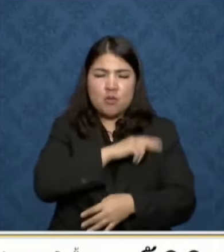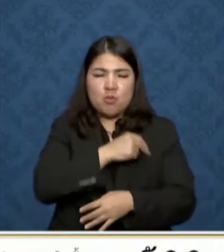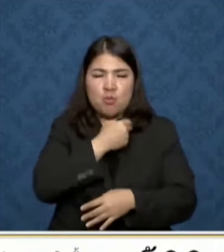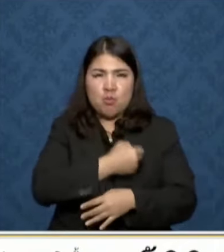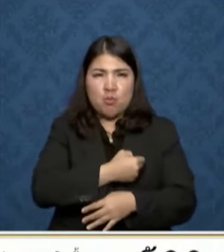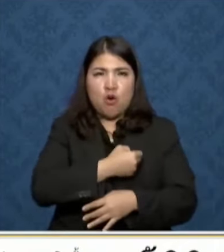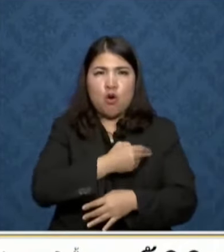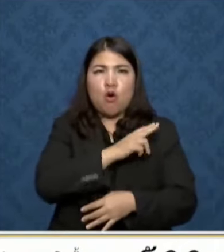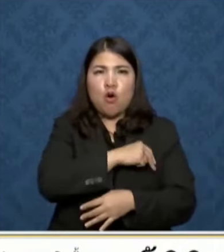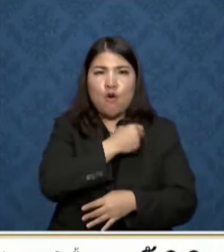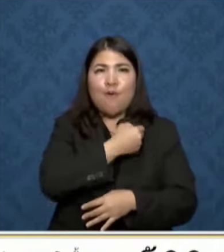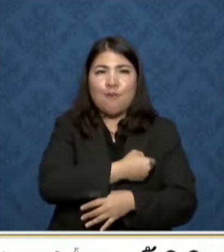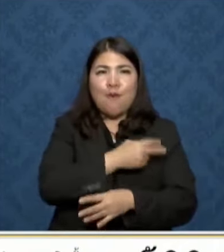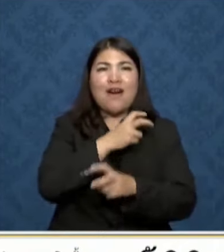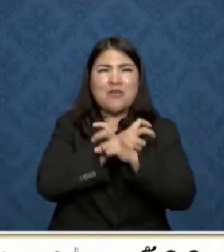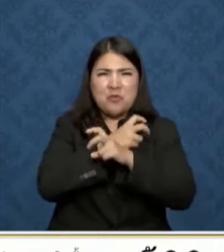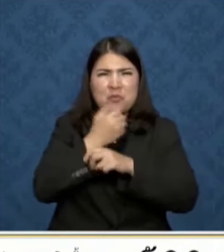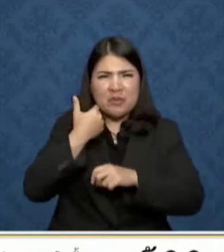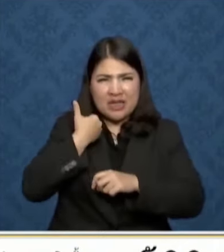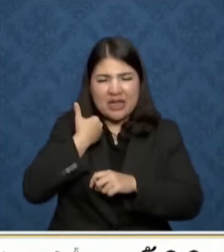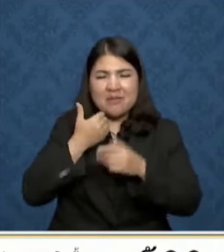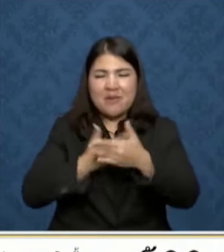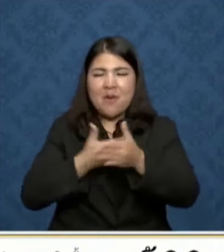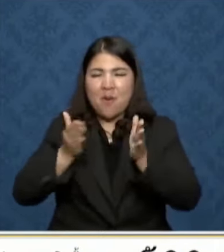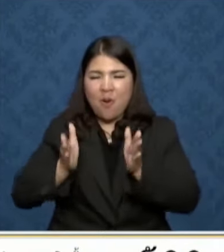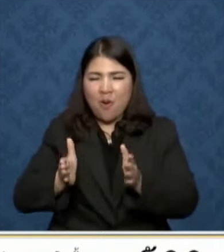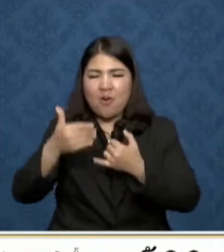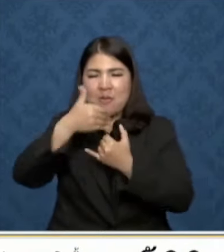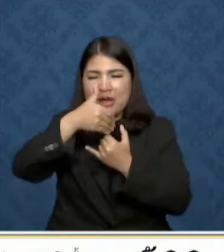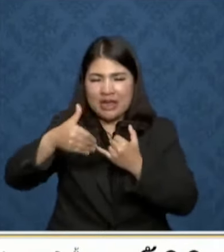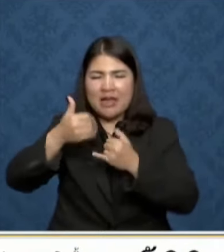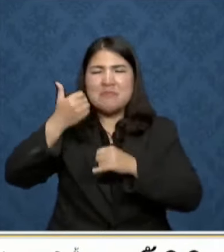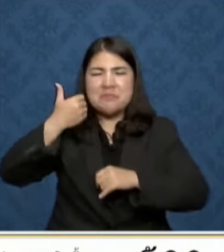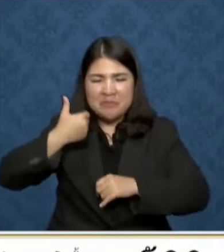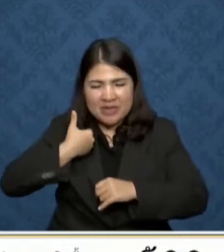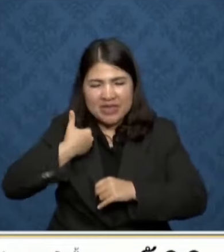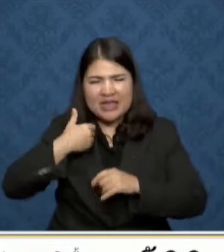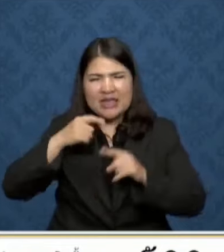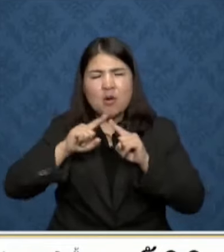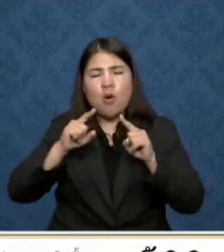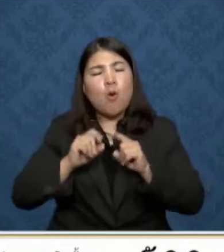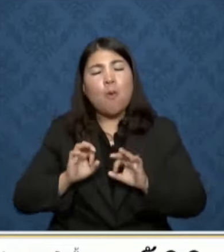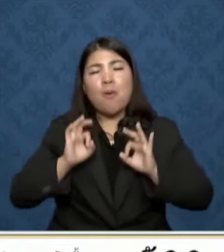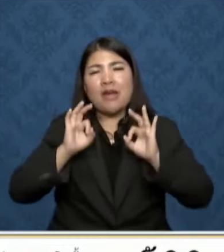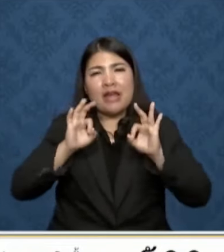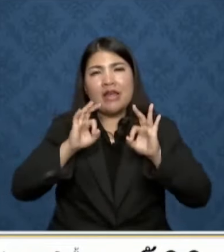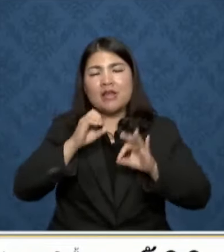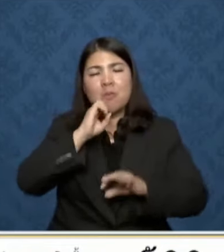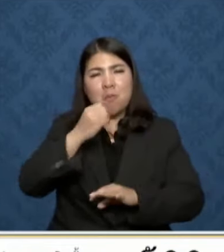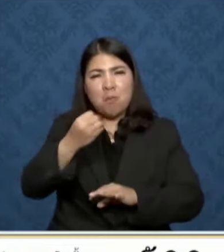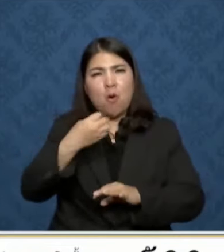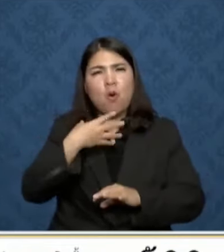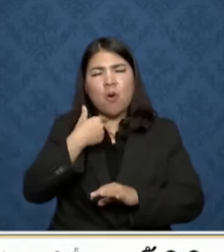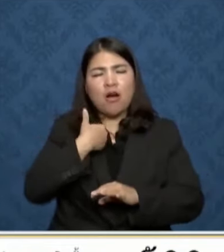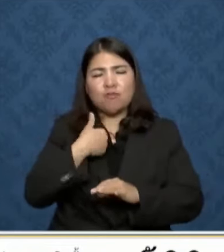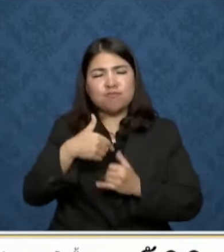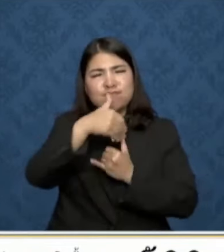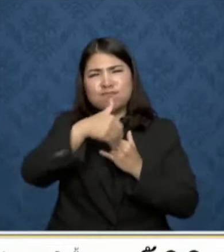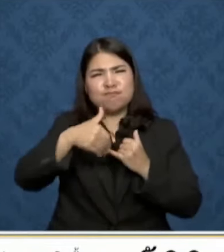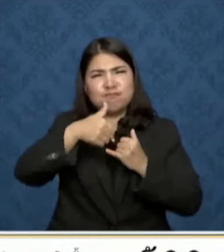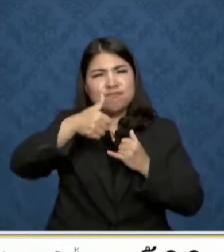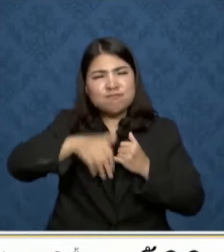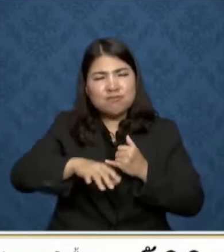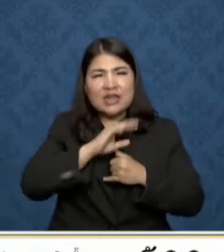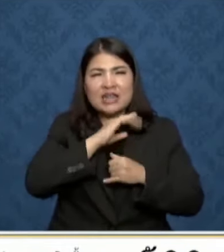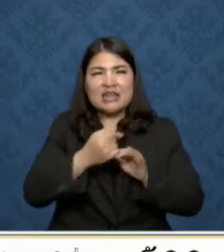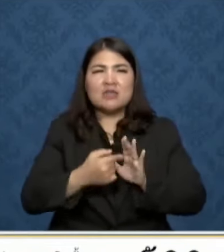งนี้แต่โเคแะ ถ้าบอกวผ่าไม่ได้อาจจะไมมอนุษา architectsű